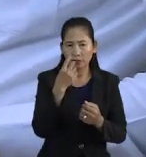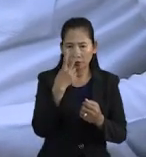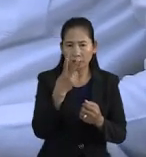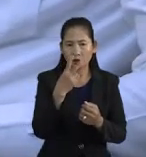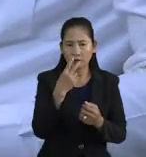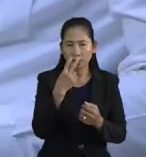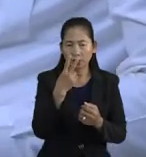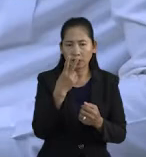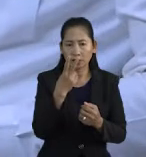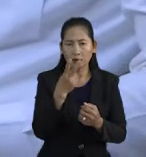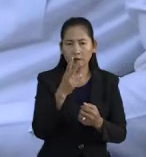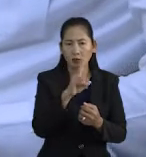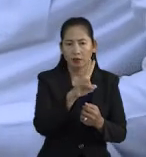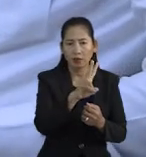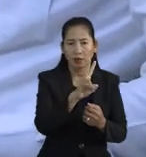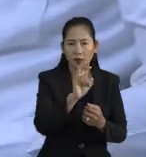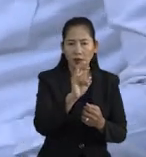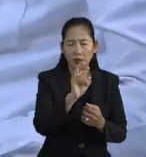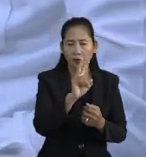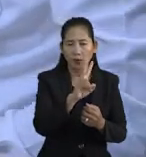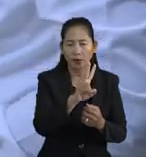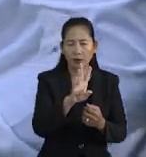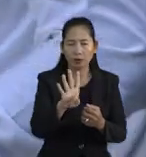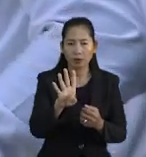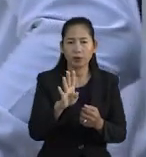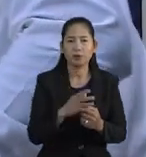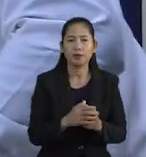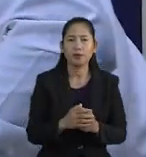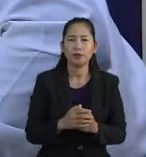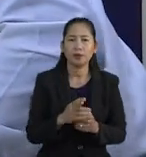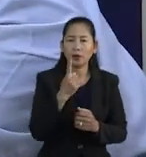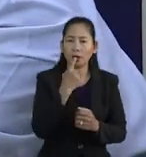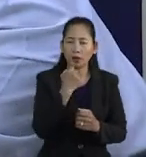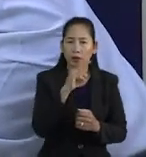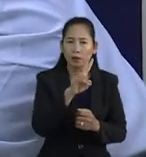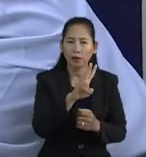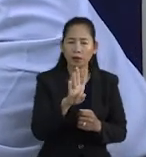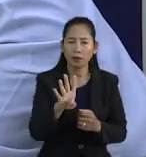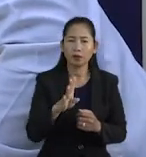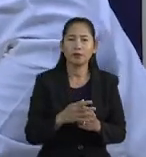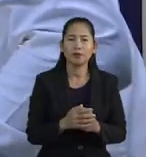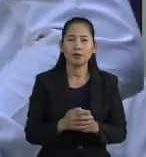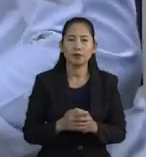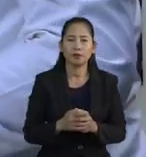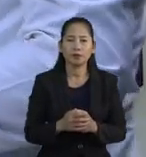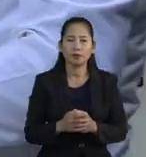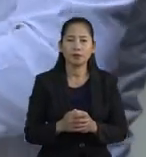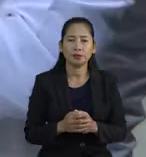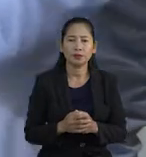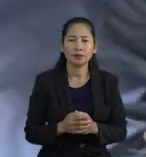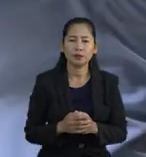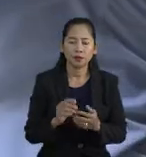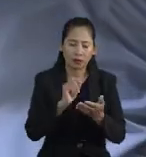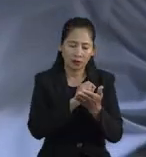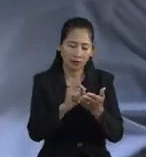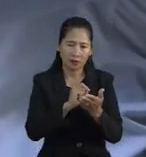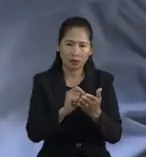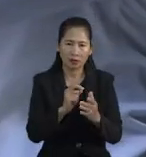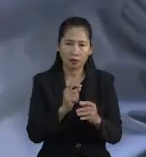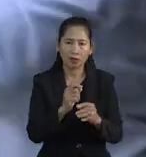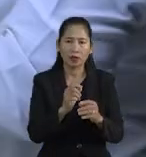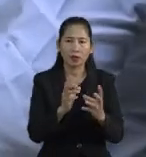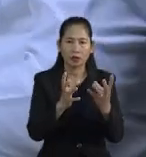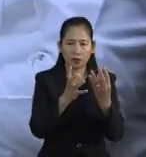mới thằng kèn mới cứ mà thấy bà mà thấy buồn bà buộc là hóm cứ mà thấy thấy buồn là con nè bà chấn dương giờ xe vi ở tới